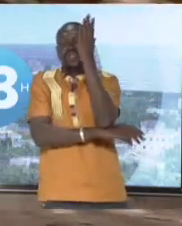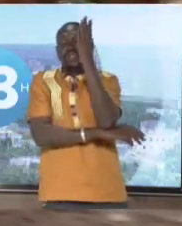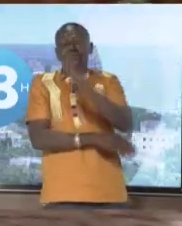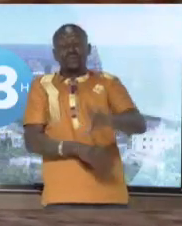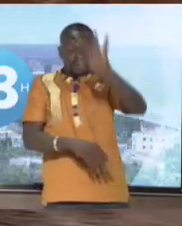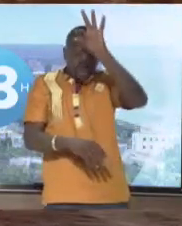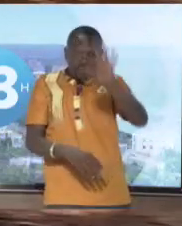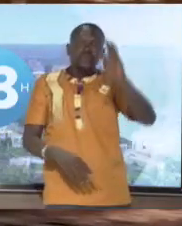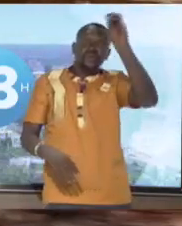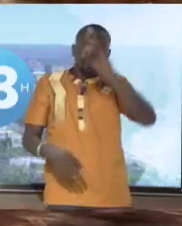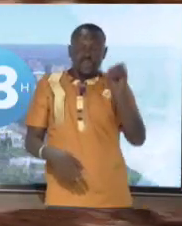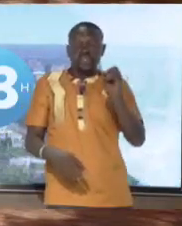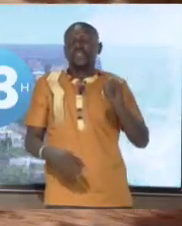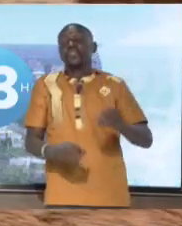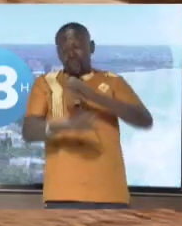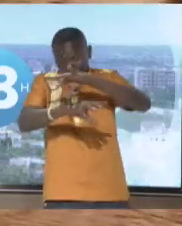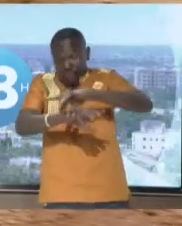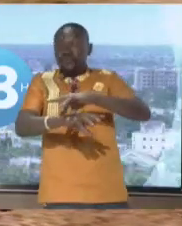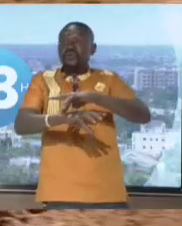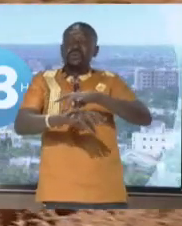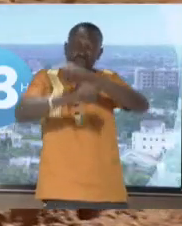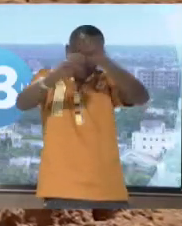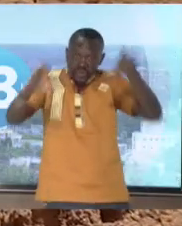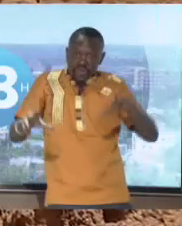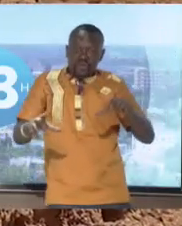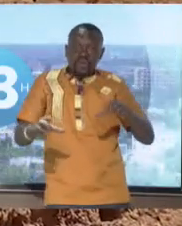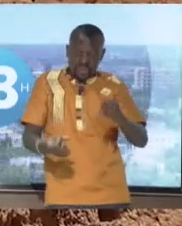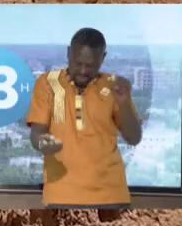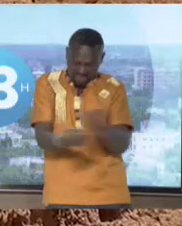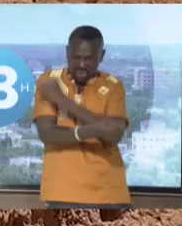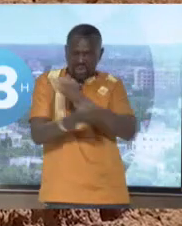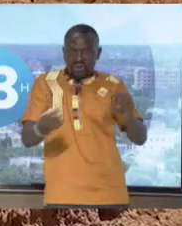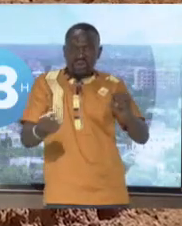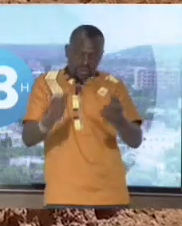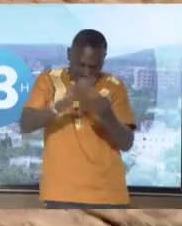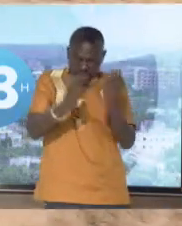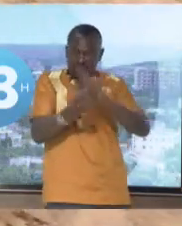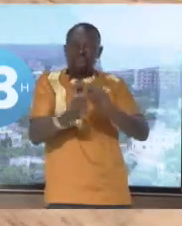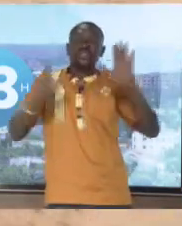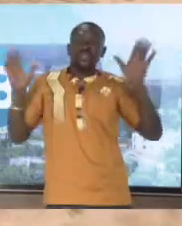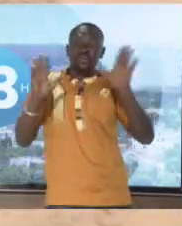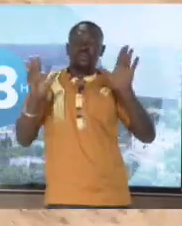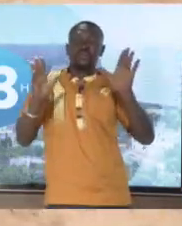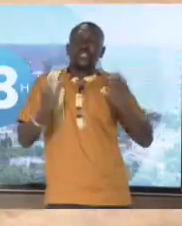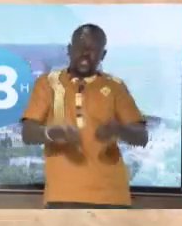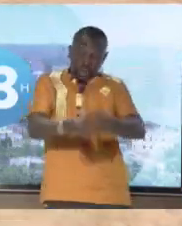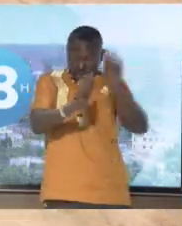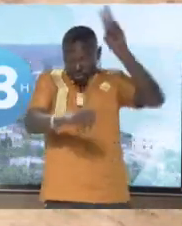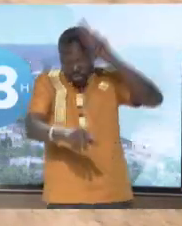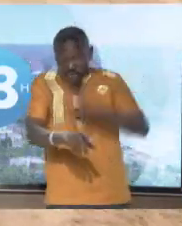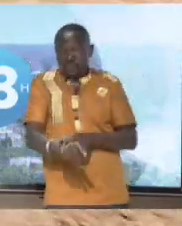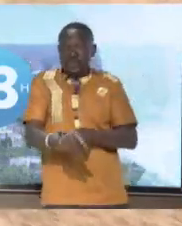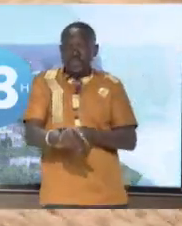de son territoire. Une dégradation due aux effets néfastes des changements climatiques, accentuée par les